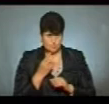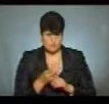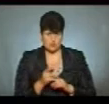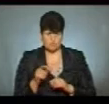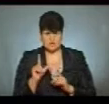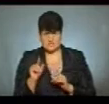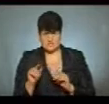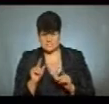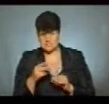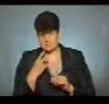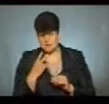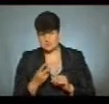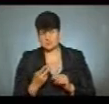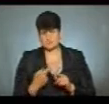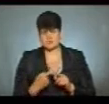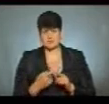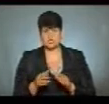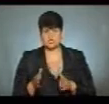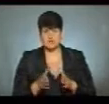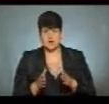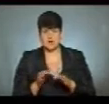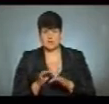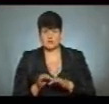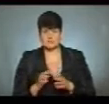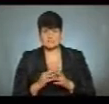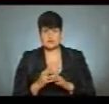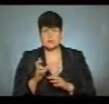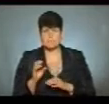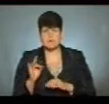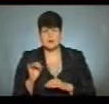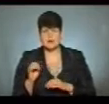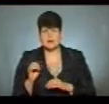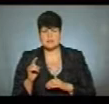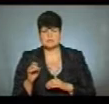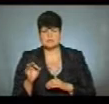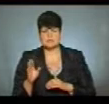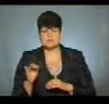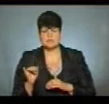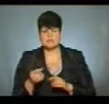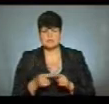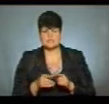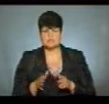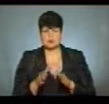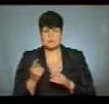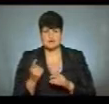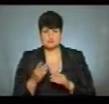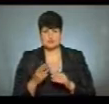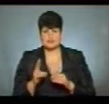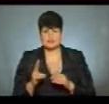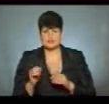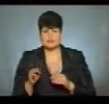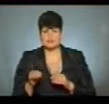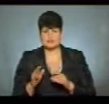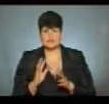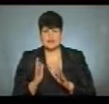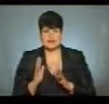їздять, бачать це в районі шляхопроводу село Березовиця. Це в дорога першої категорії, це в районі